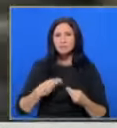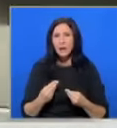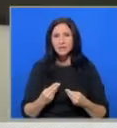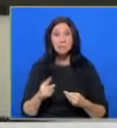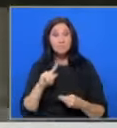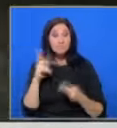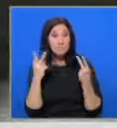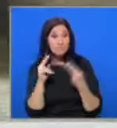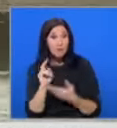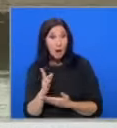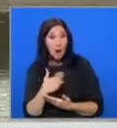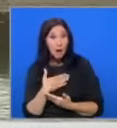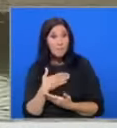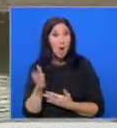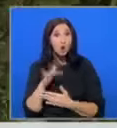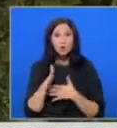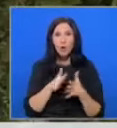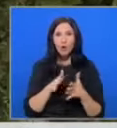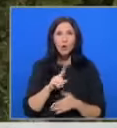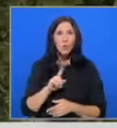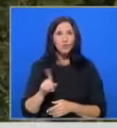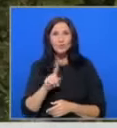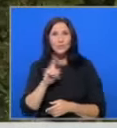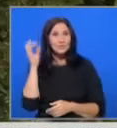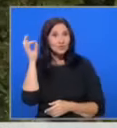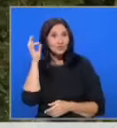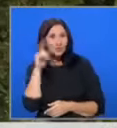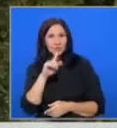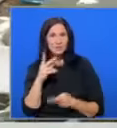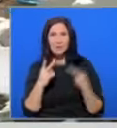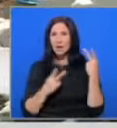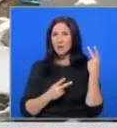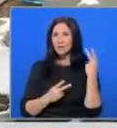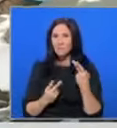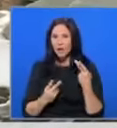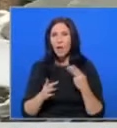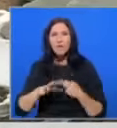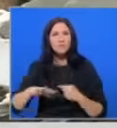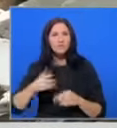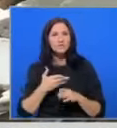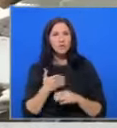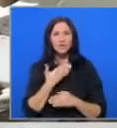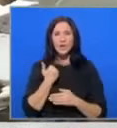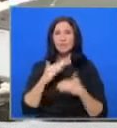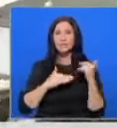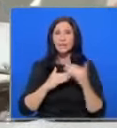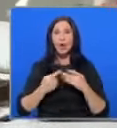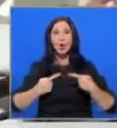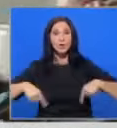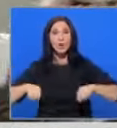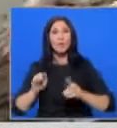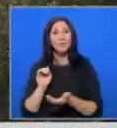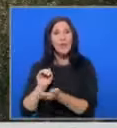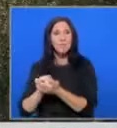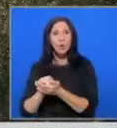не разбирам как има още хора, които не са чули, не са разбрали. В областта все още няма изградено и регионално депо